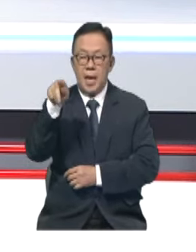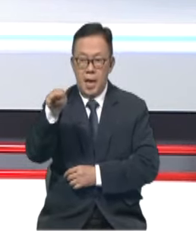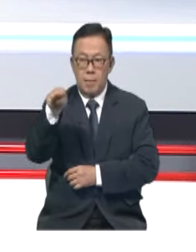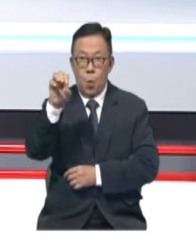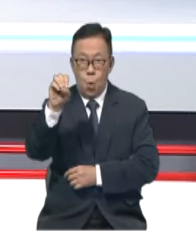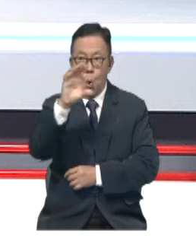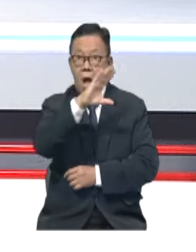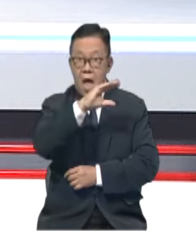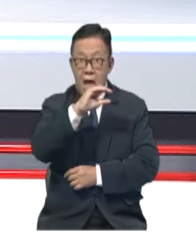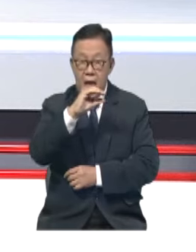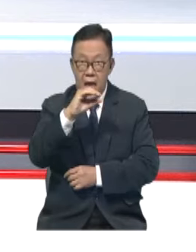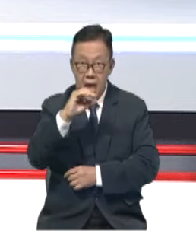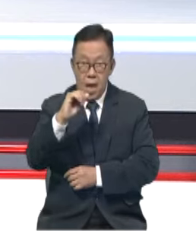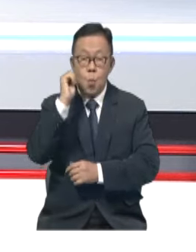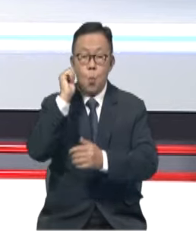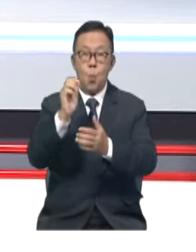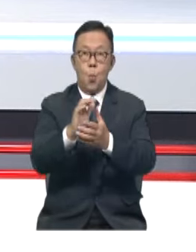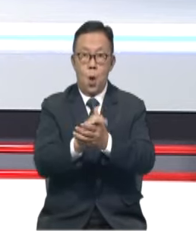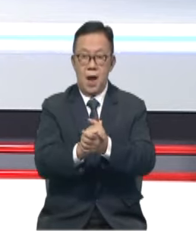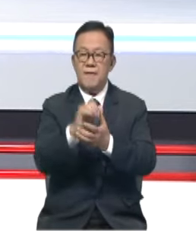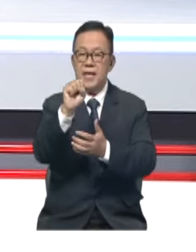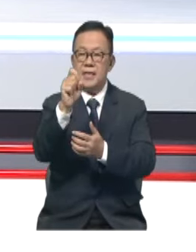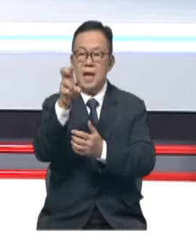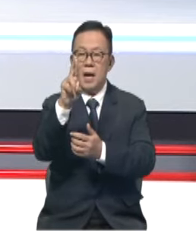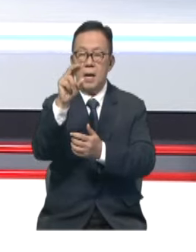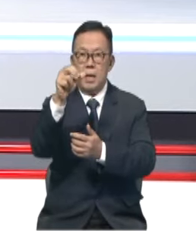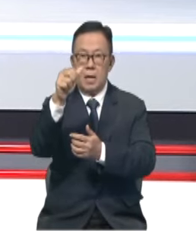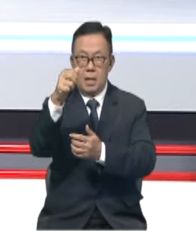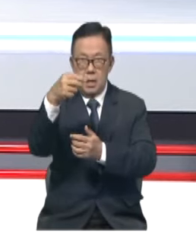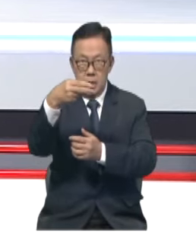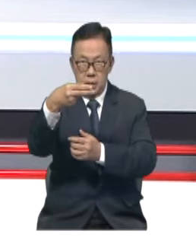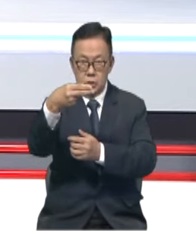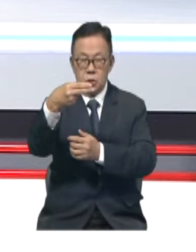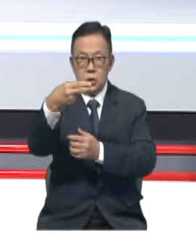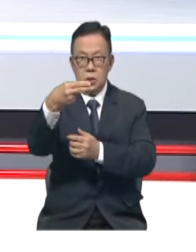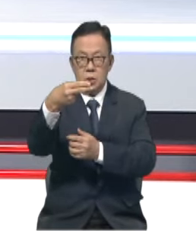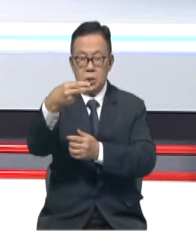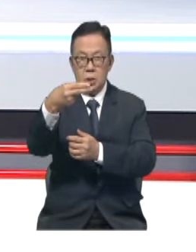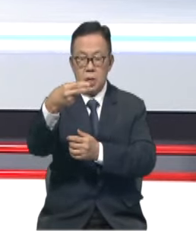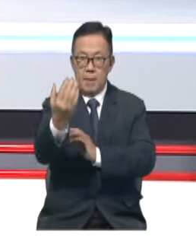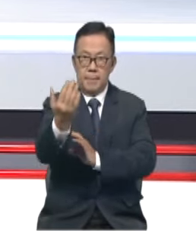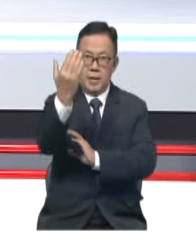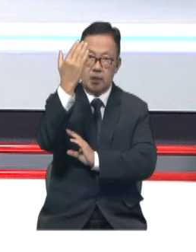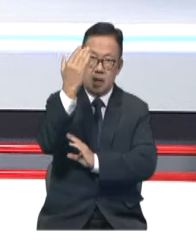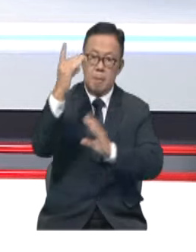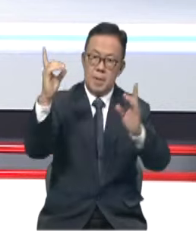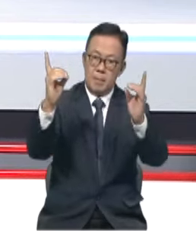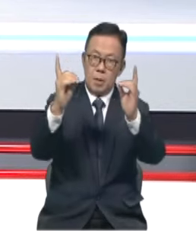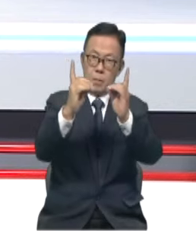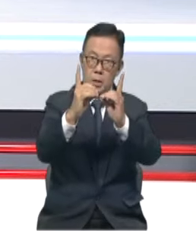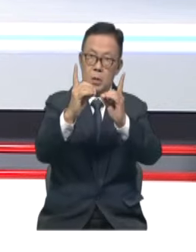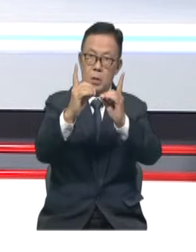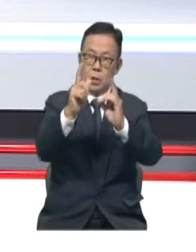Teraman Mulia Paduka Seri Pengiran Anak Isteri Pengiran Anak Sora Binti Pengiran Haji Saleh Abrahaman pagi tadi berkenan menerima